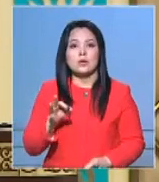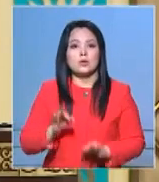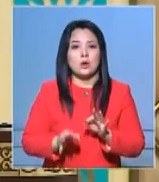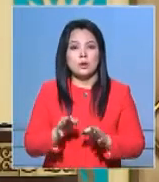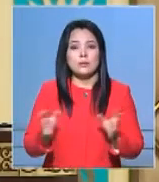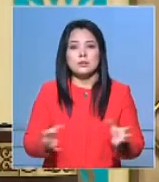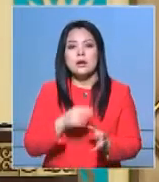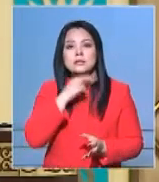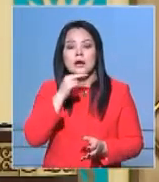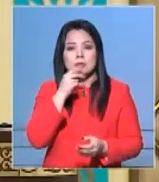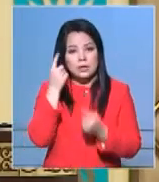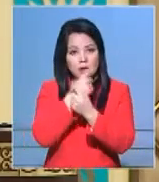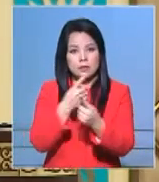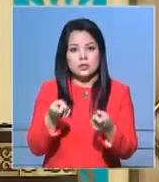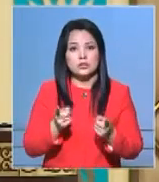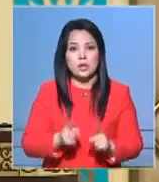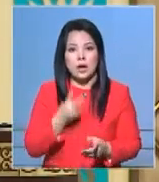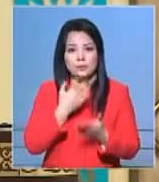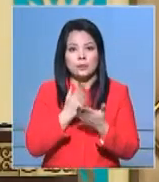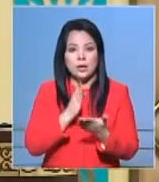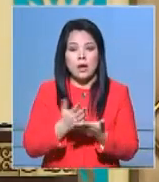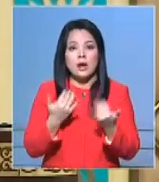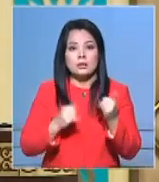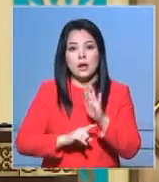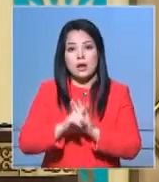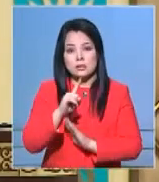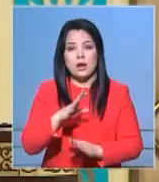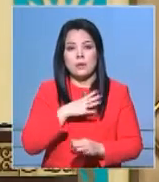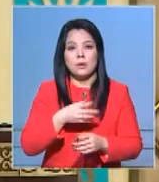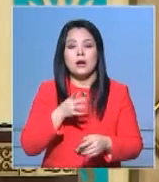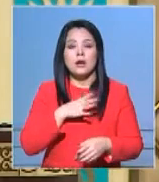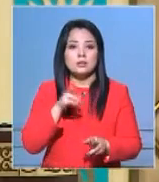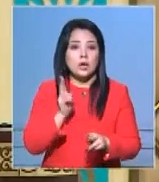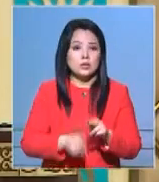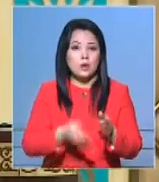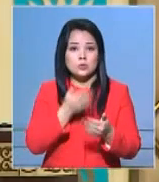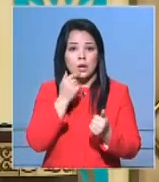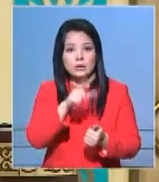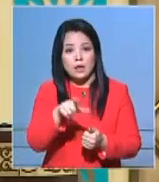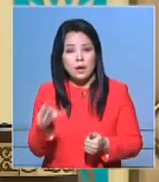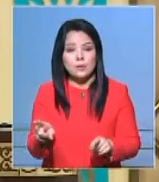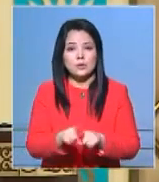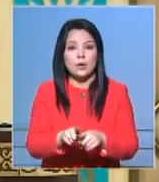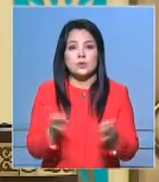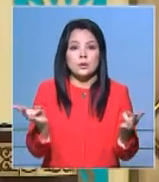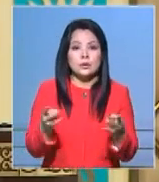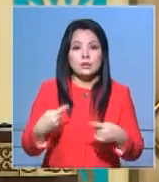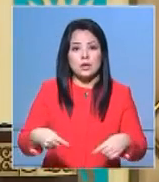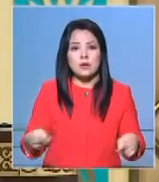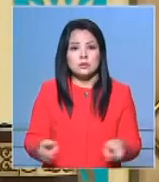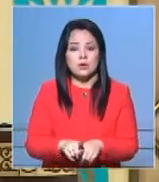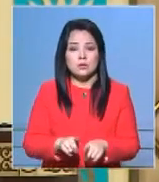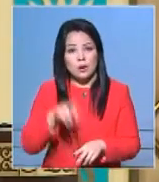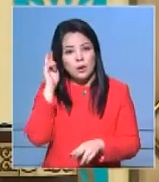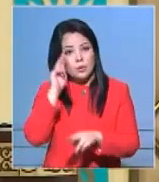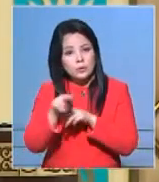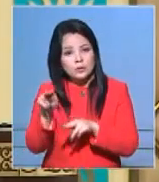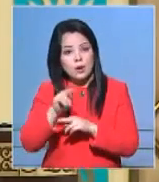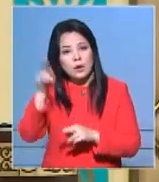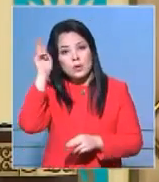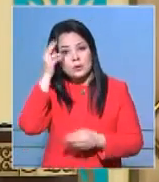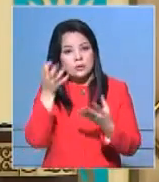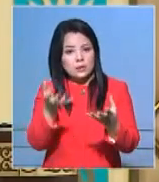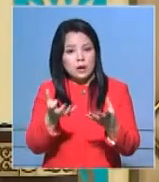сақтайтынын дәлелдейді. Мемлекет бастауыш білімін алмаған немесе оны аяқтамаған адамдарды және әркімнің қабілеттеріне сәйкес олардың білім алуды